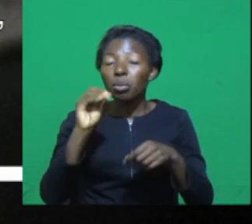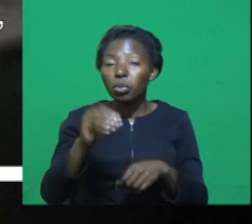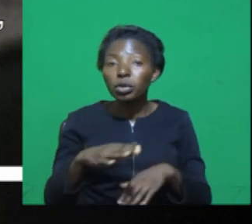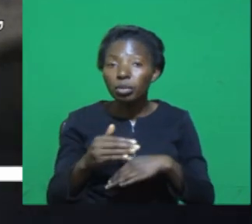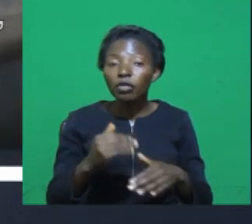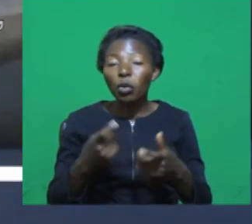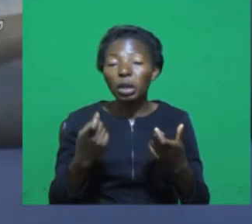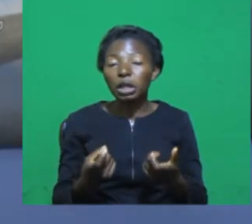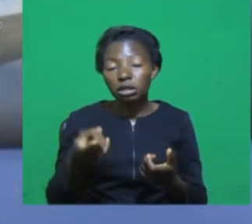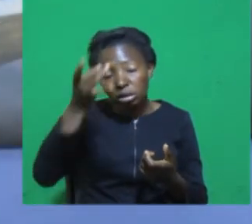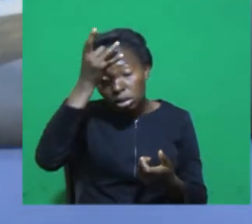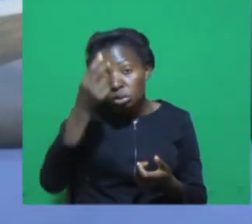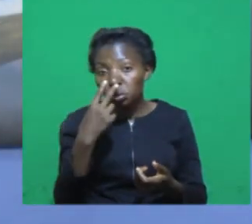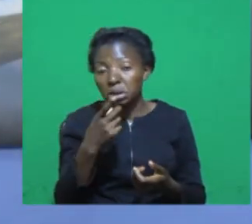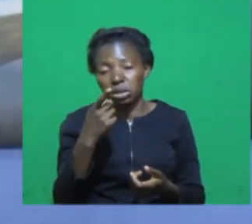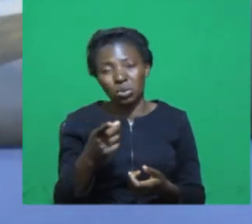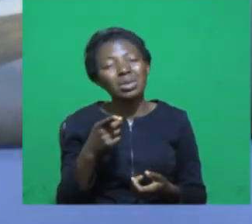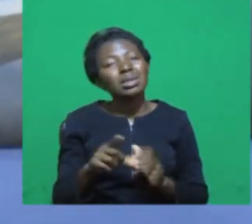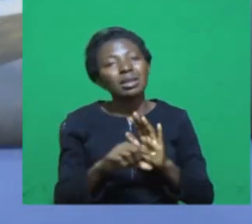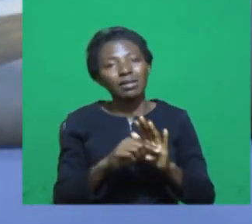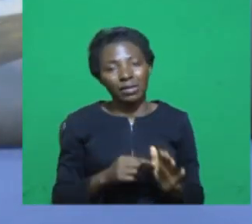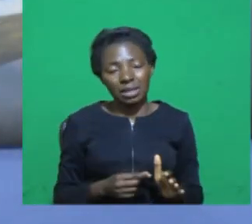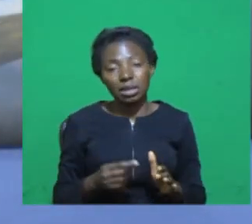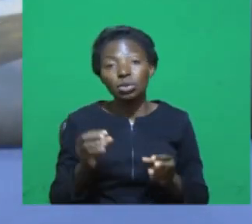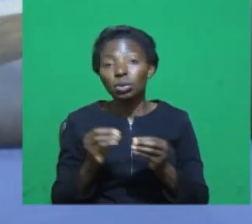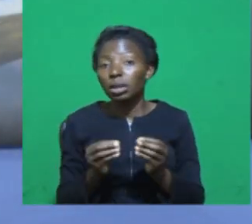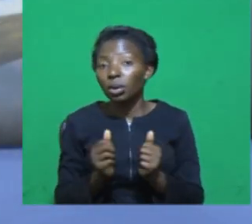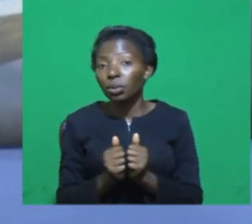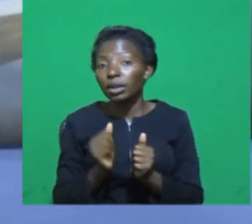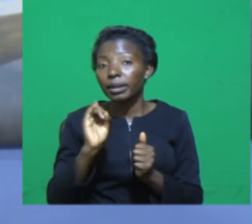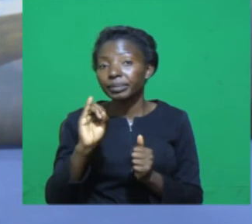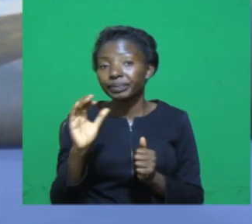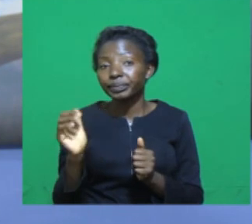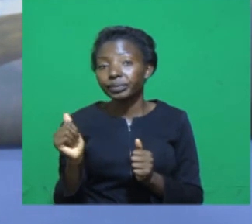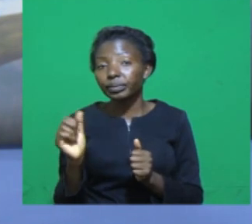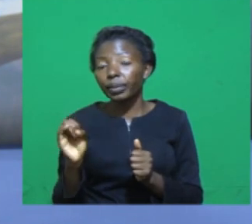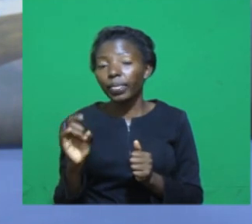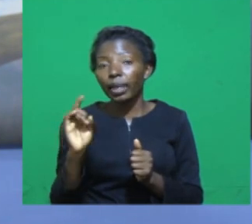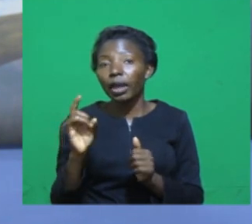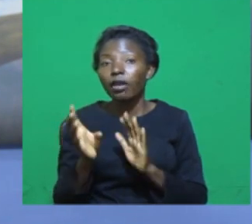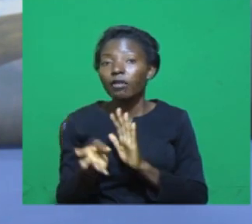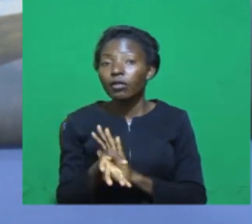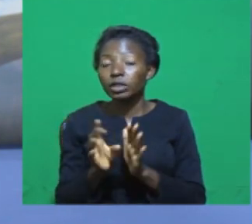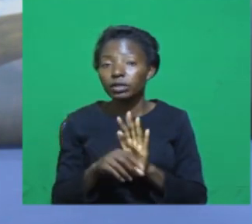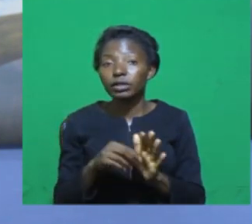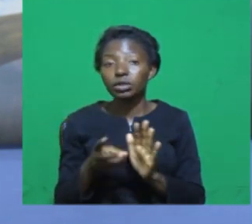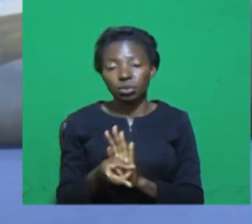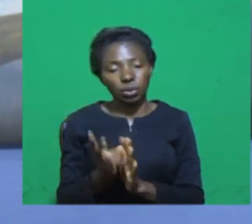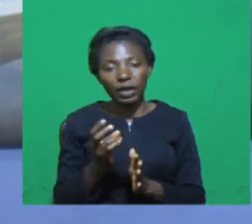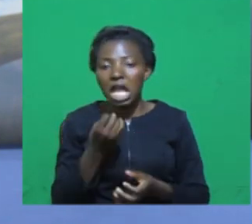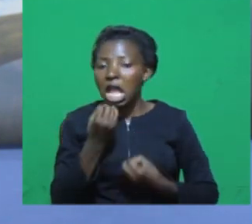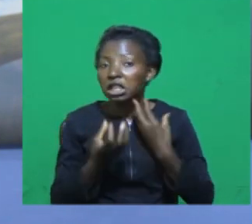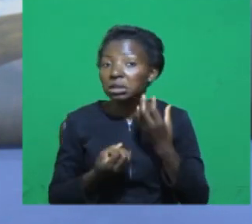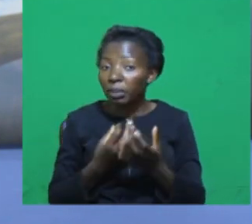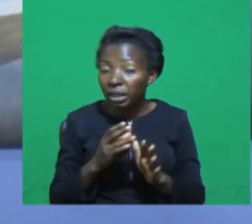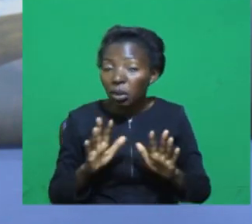pamadzimambo kuti vakuone. Ndimai ukaibatanidza naIsaiah 14 verse 12 pastor kusvika pa14 iri kutsanangura